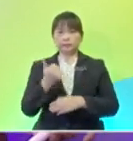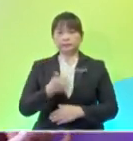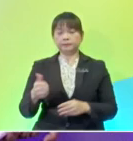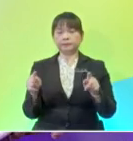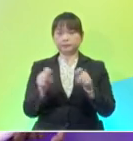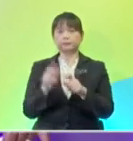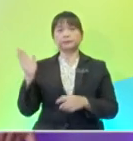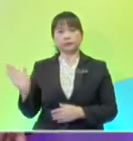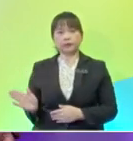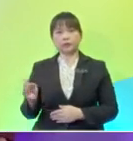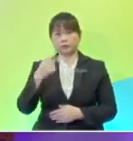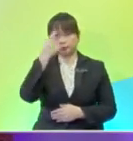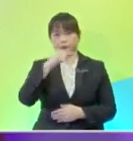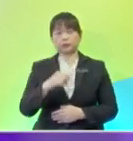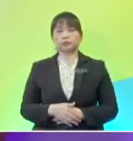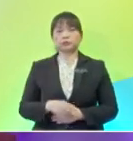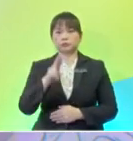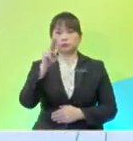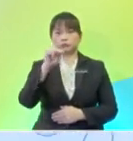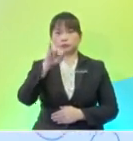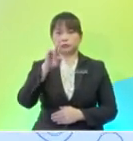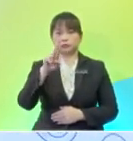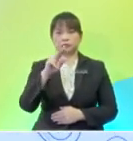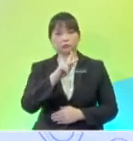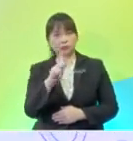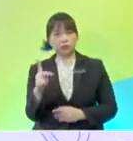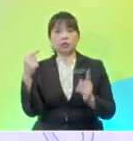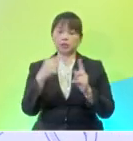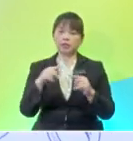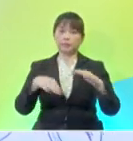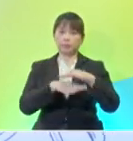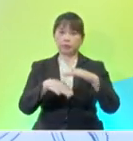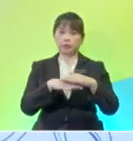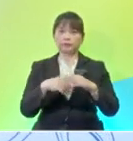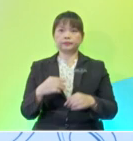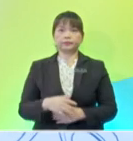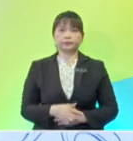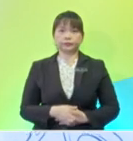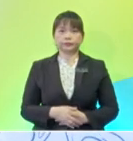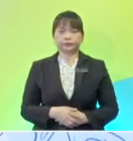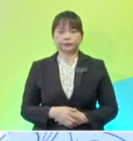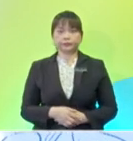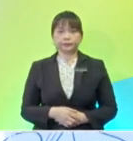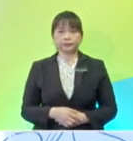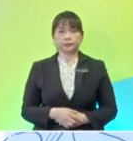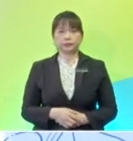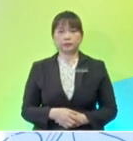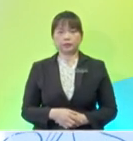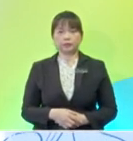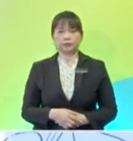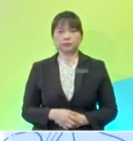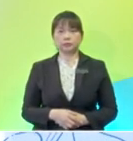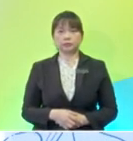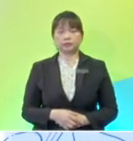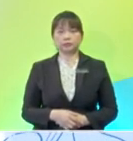ambilkan ke bawah apabila kita undurkan kita garis kita bawa kita Tandailah ini Oke